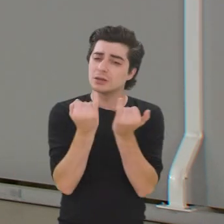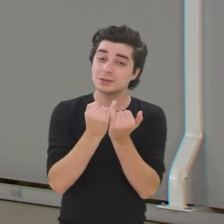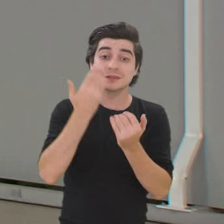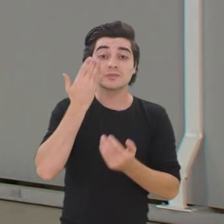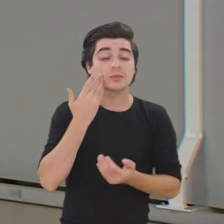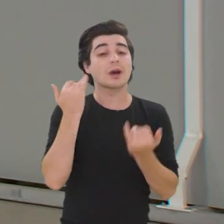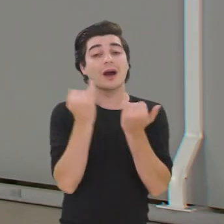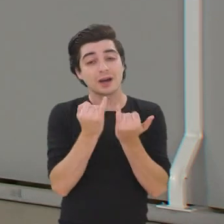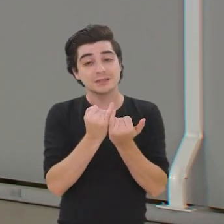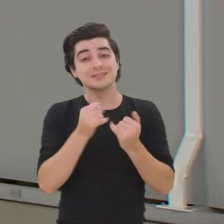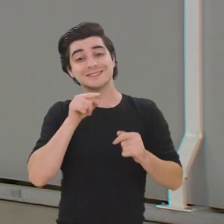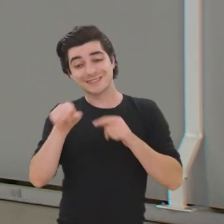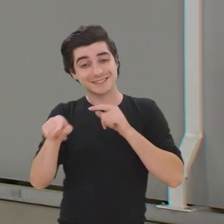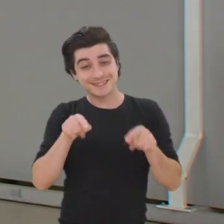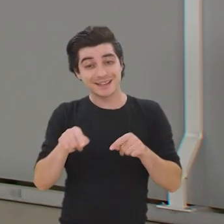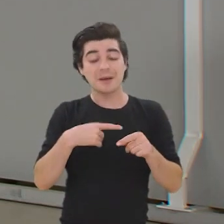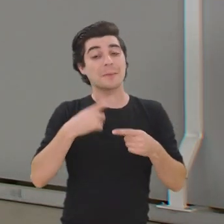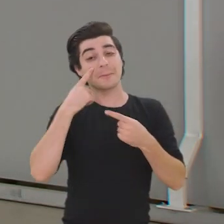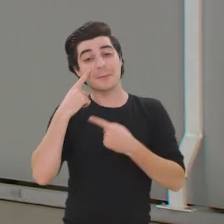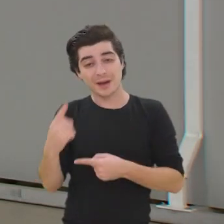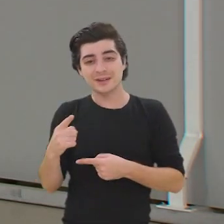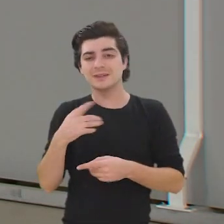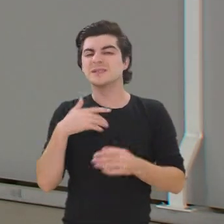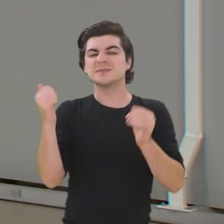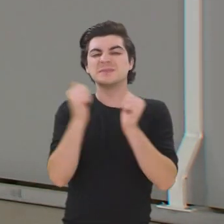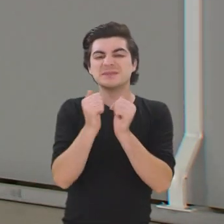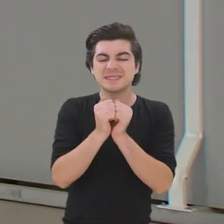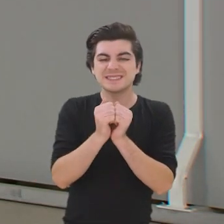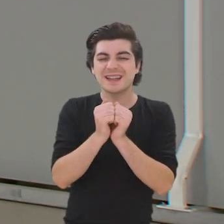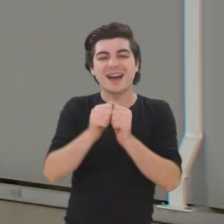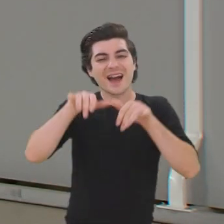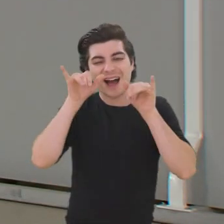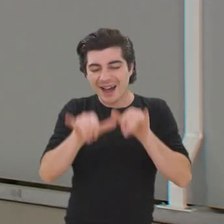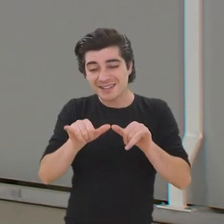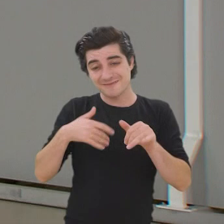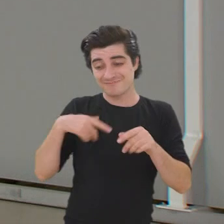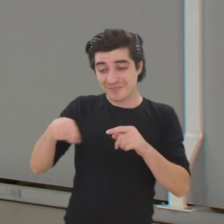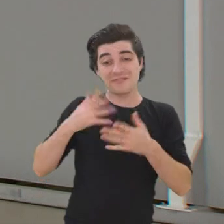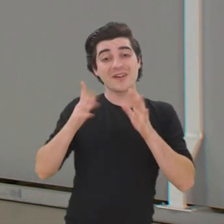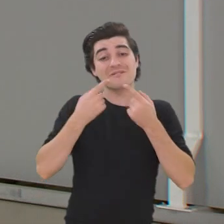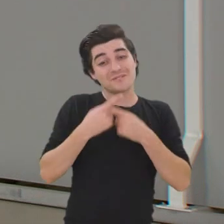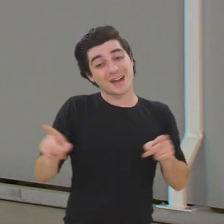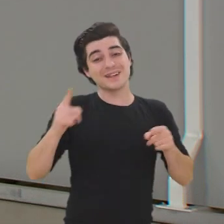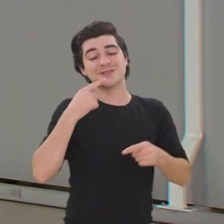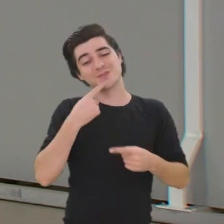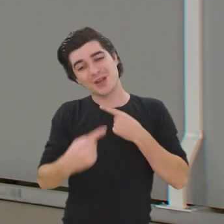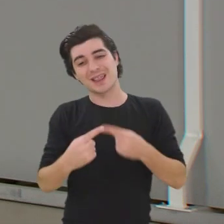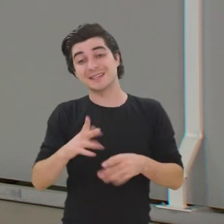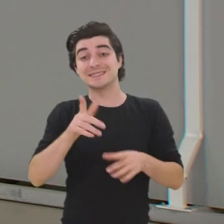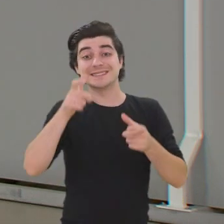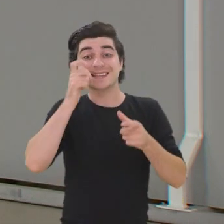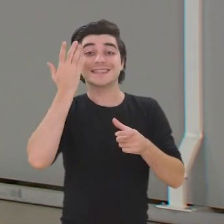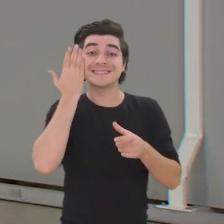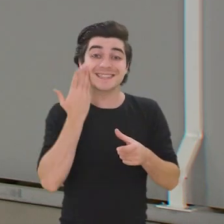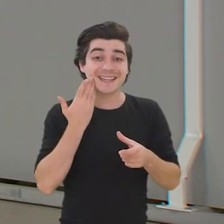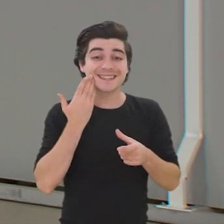kardeşinizle izliyorsanız kardeşinize bakarak birbirinizdeki aynılıkları ve farklılıkları söyleyelim. Bizleri